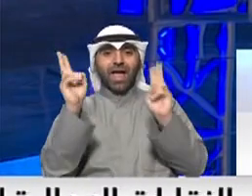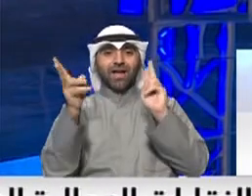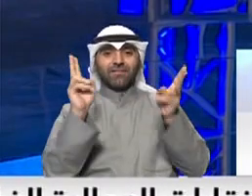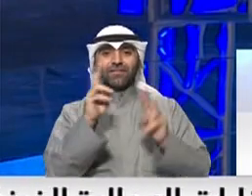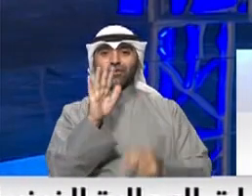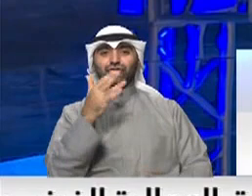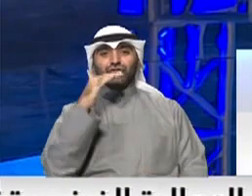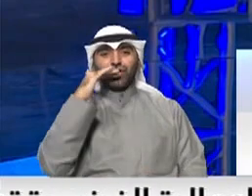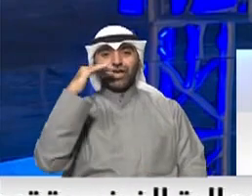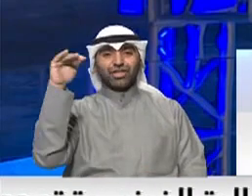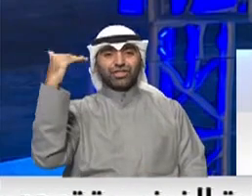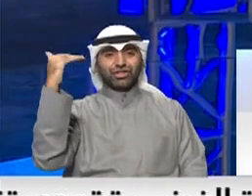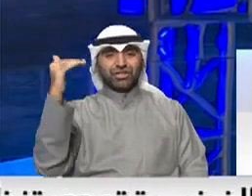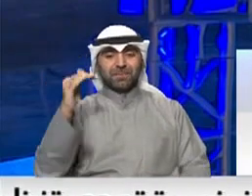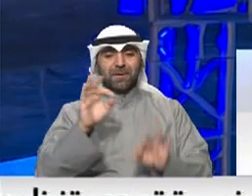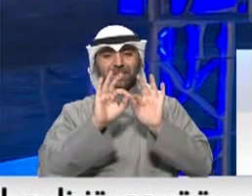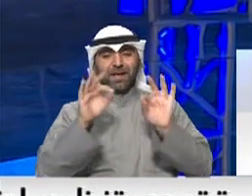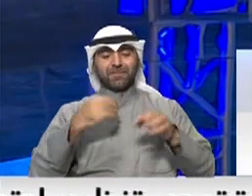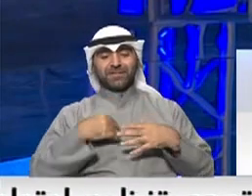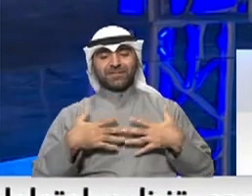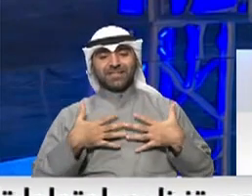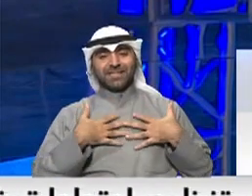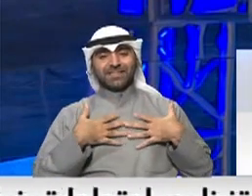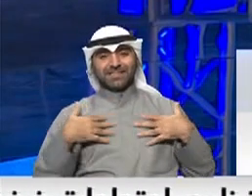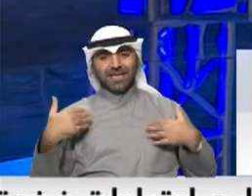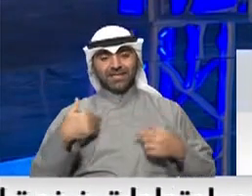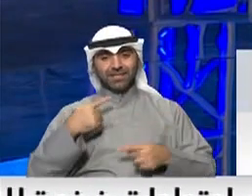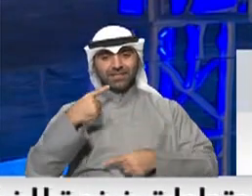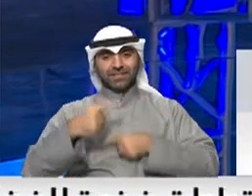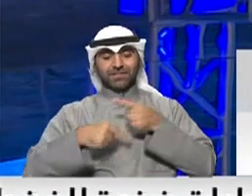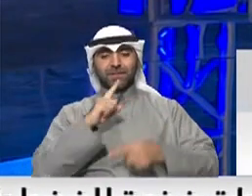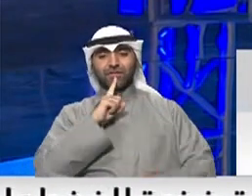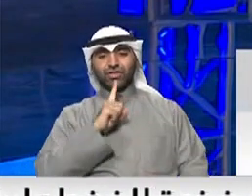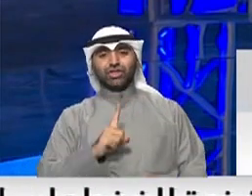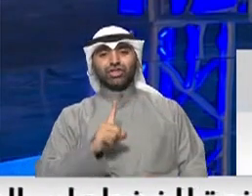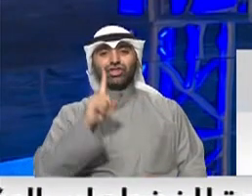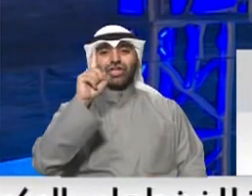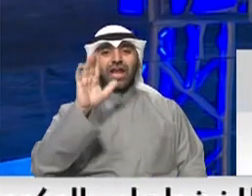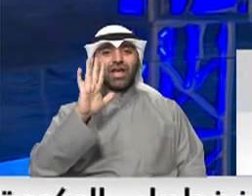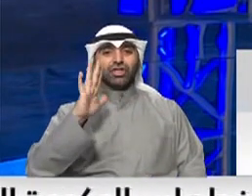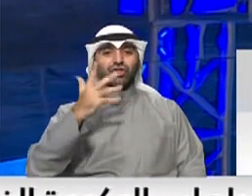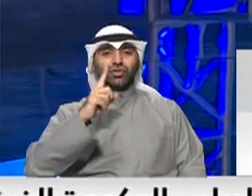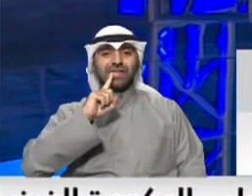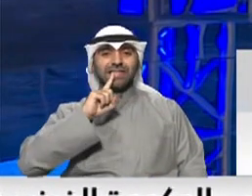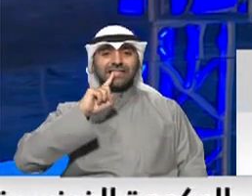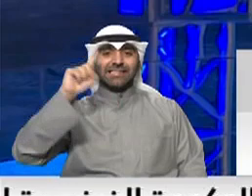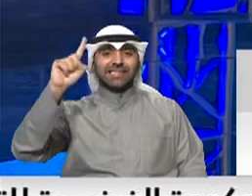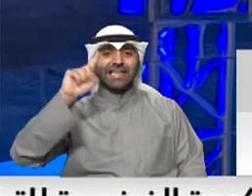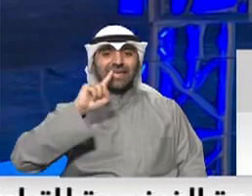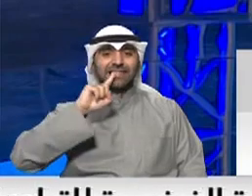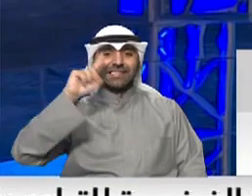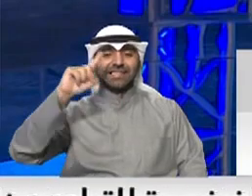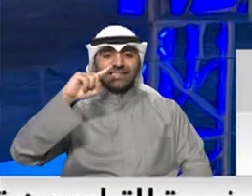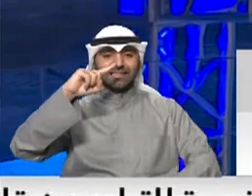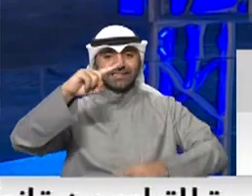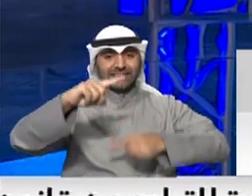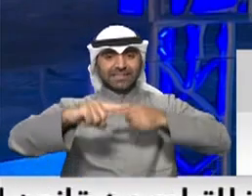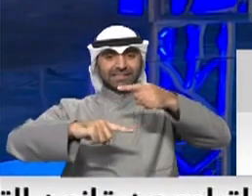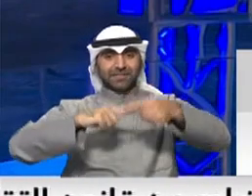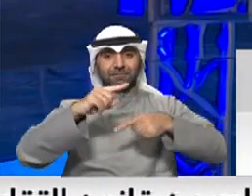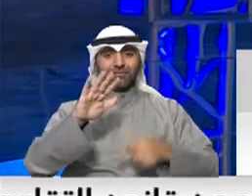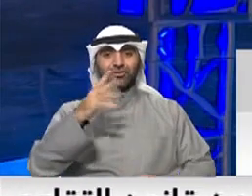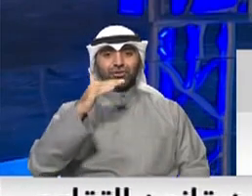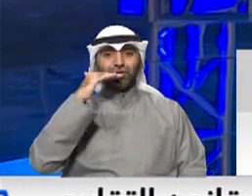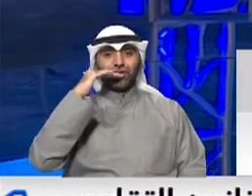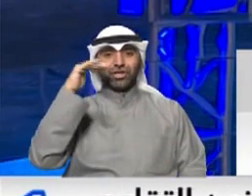هذا المهرجان، فيحملنا مسؤولية، ونتمنى إن شاء الله تشوفون أن هذول الشباب قد المسؤولية.